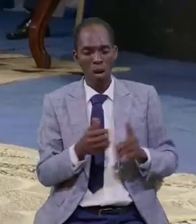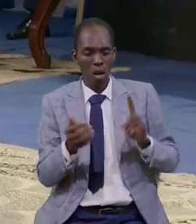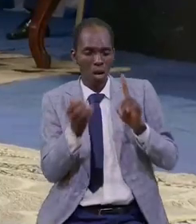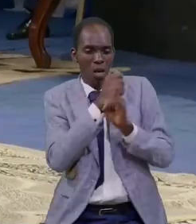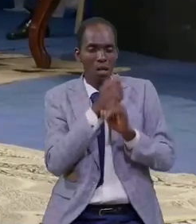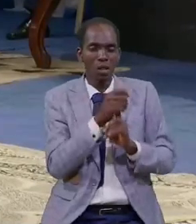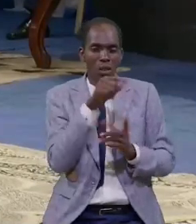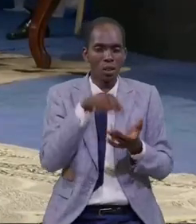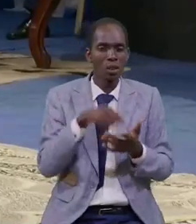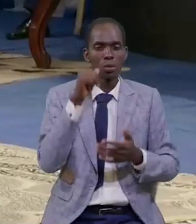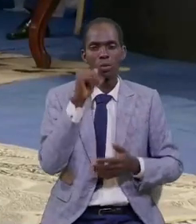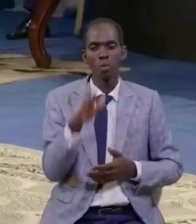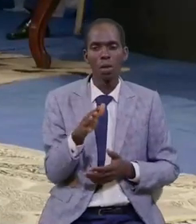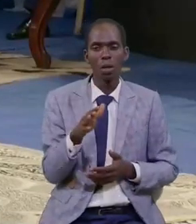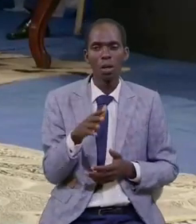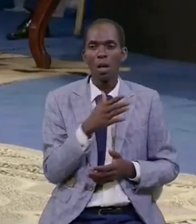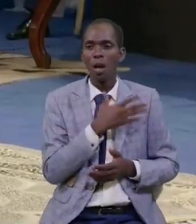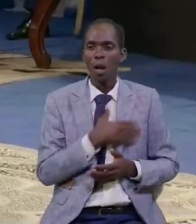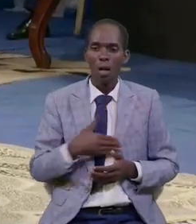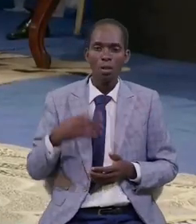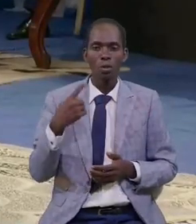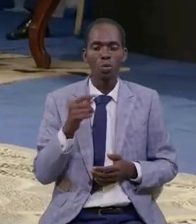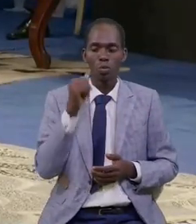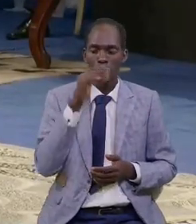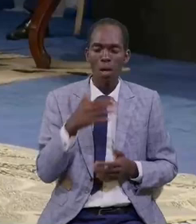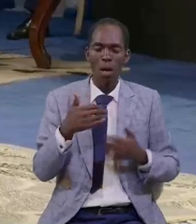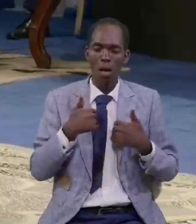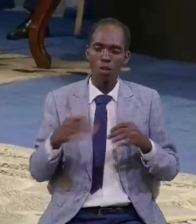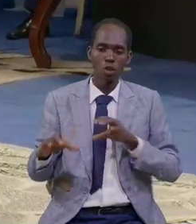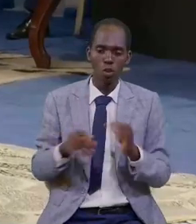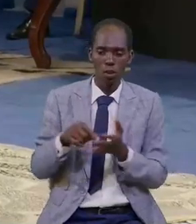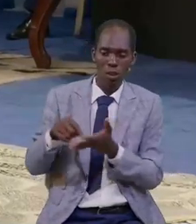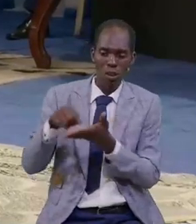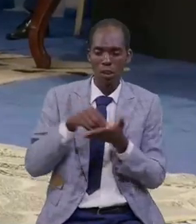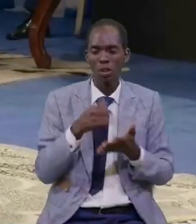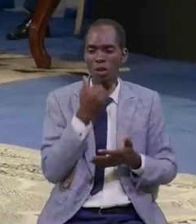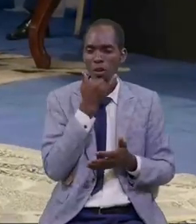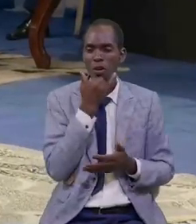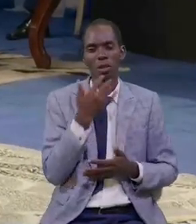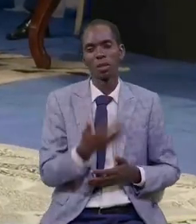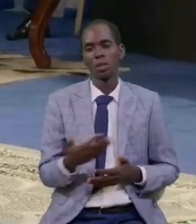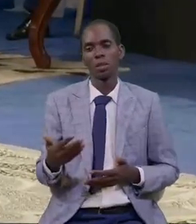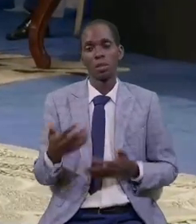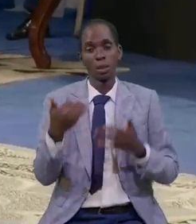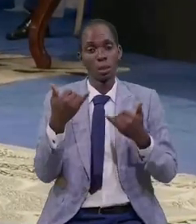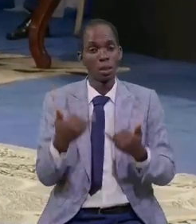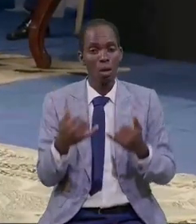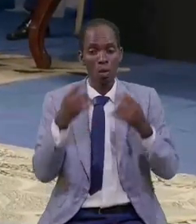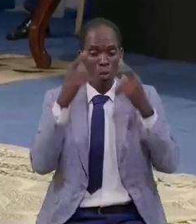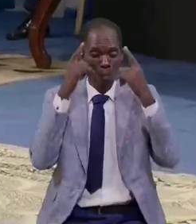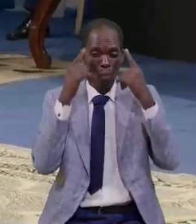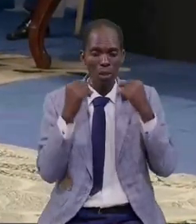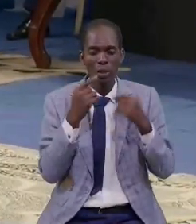entière et elle a commis ceci Moïse a dit que